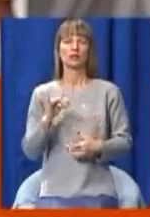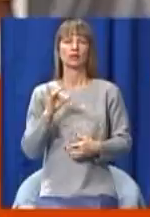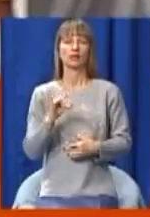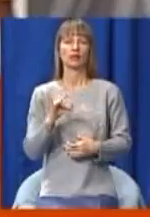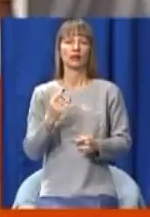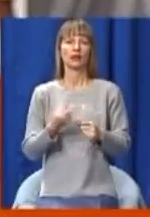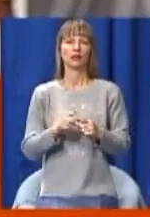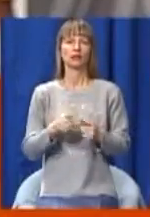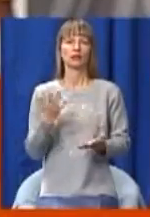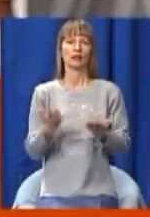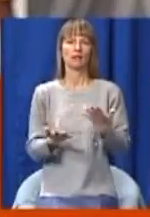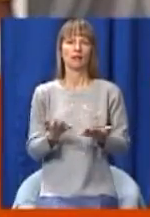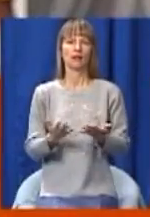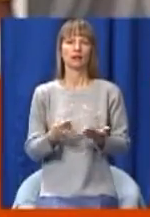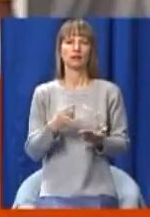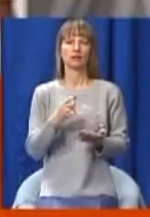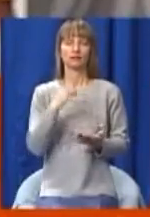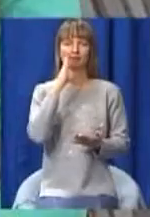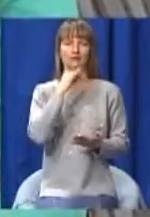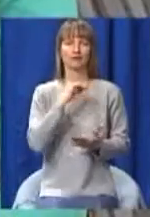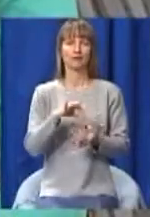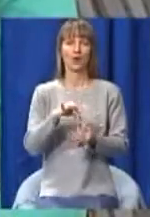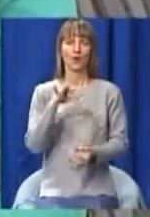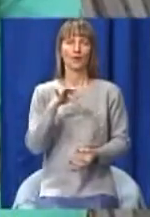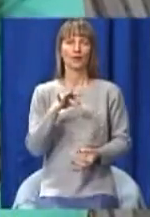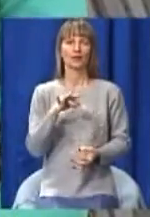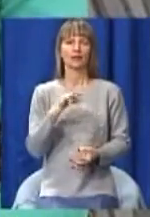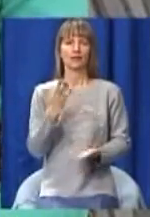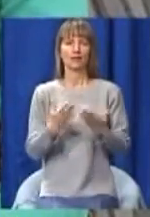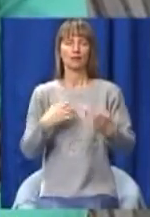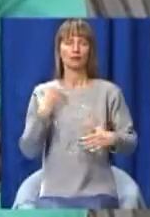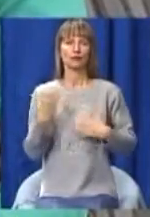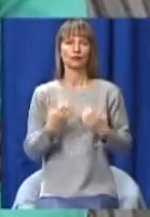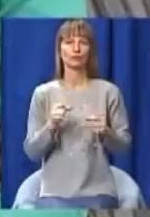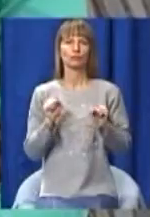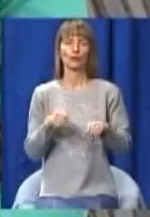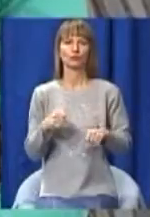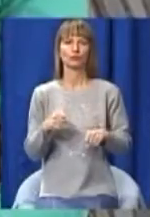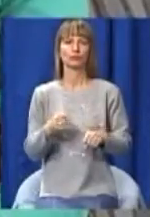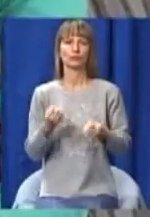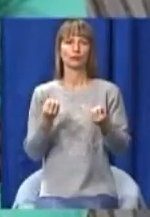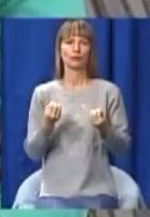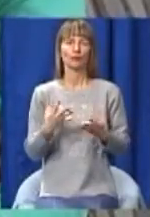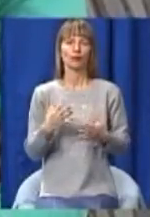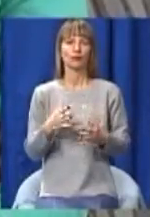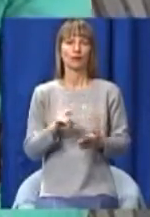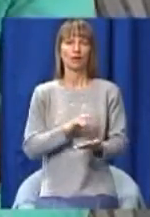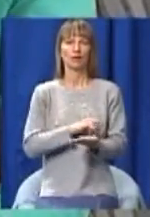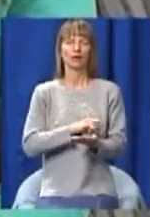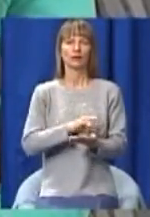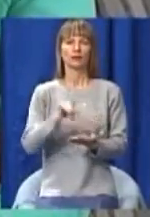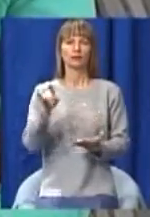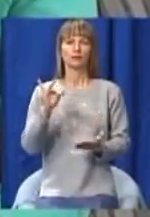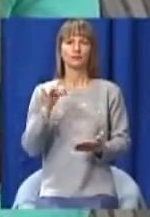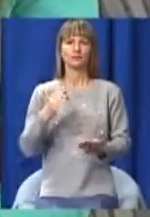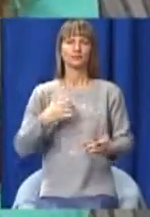цим, напевно, вона збрасує кілограми. Від переживань. Так можна і, я не знаю, і просто в літаку летіти і